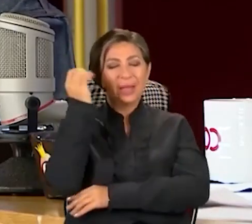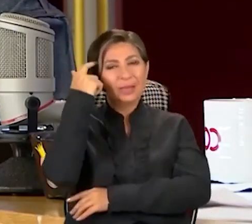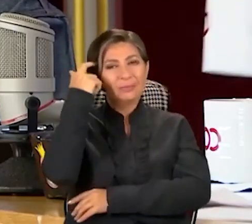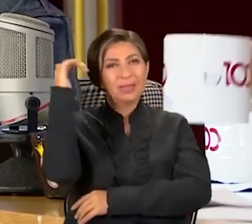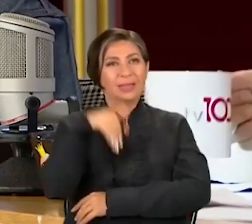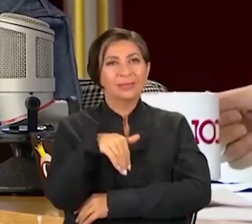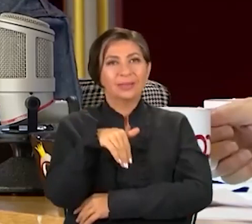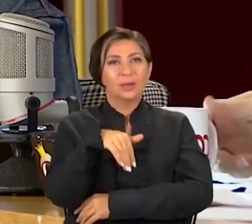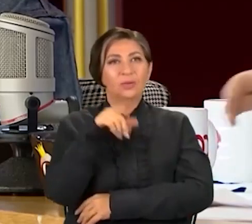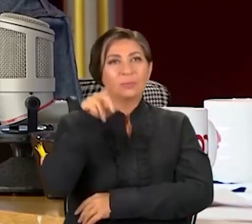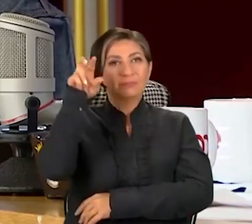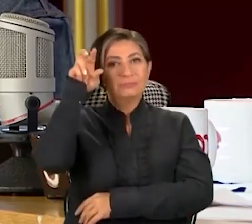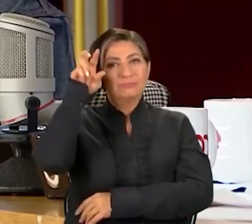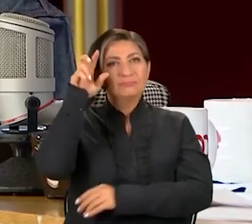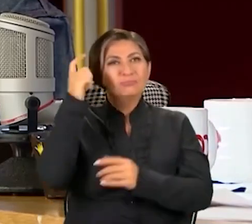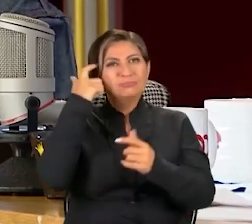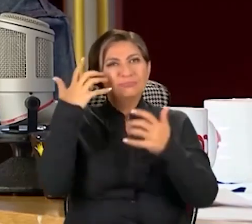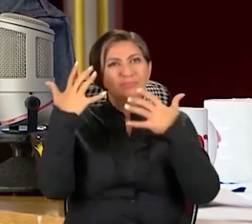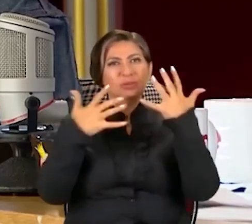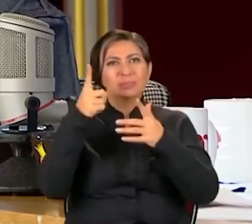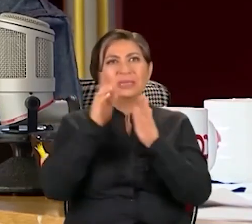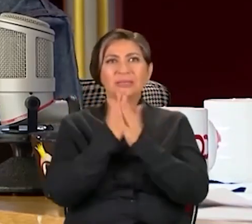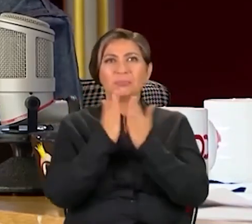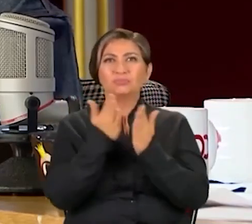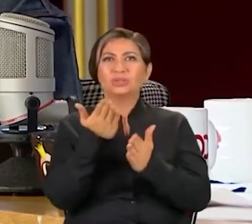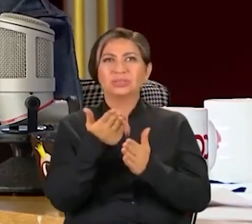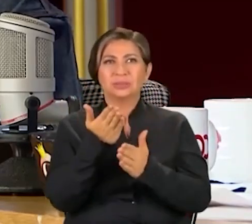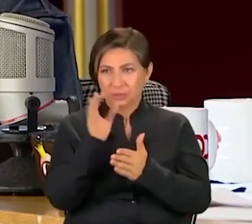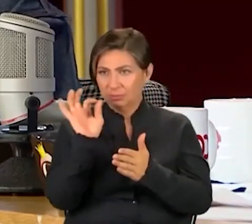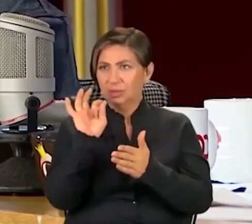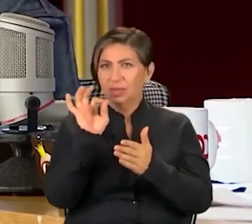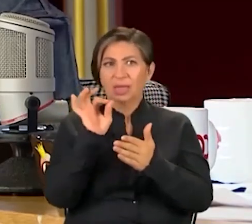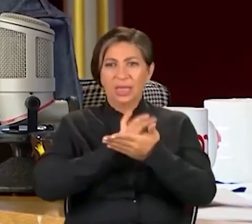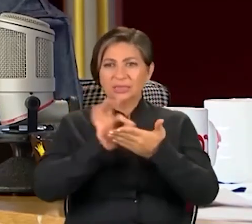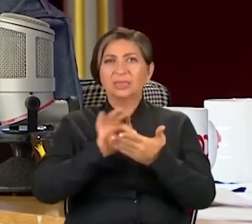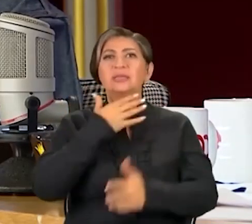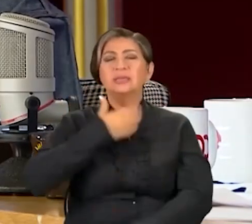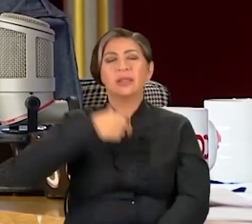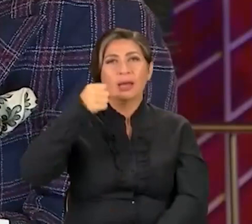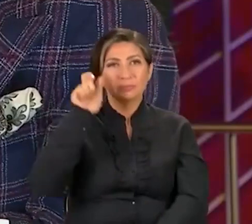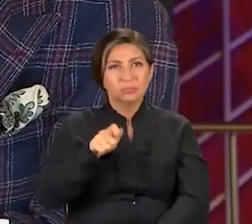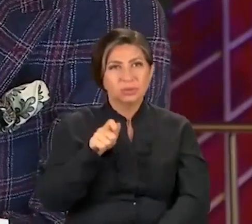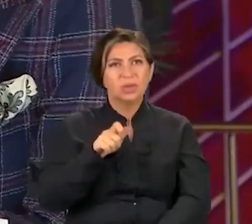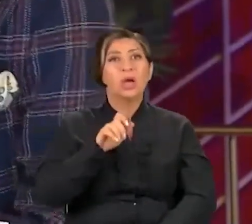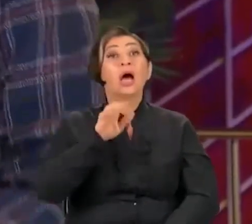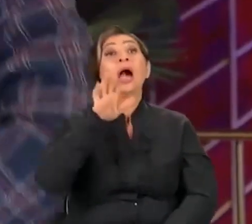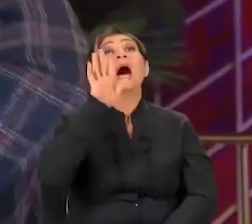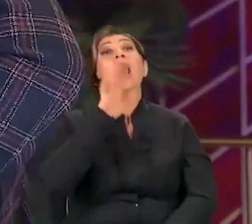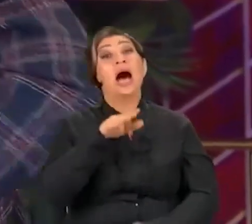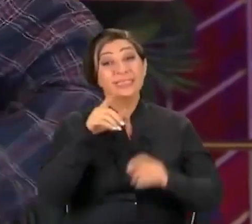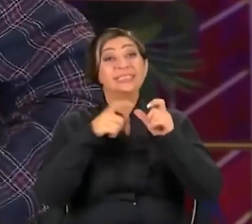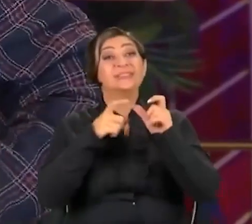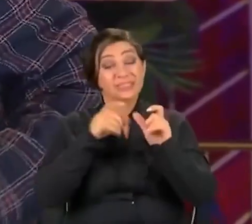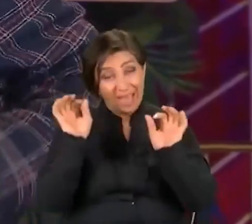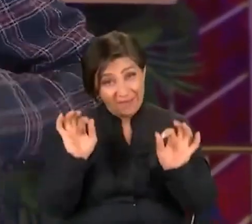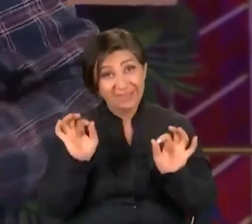aklıma geldi. O da psikopat bir kitapmış ya vallahi. Evet. Değil mi? Yazan intihar etmiş falan. Yok. Aa, Stephen Zweig